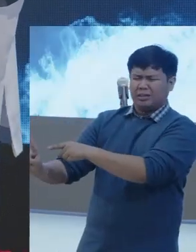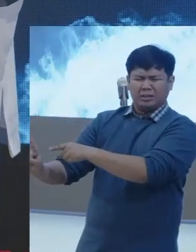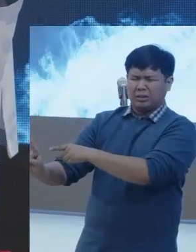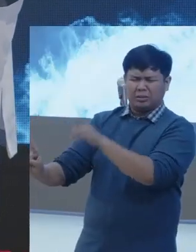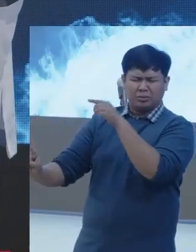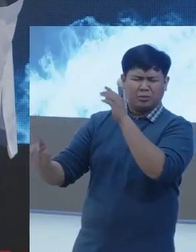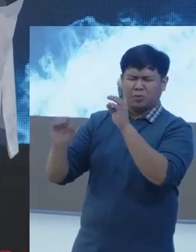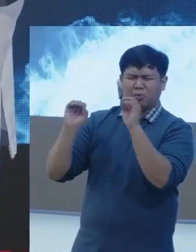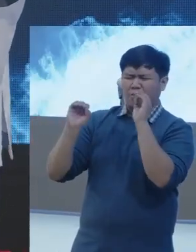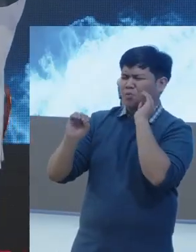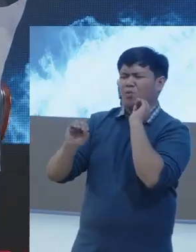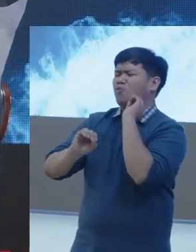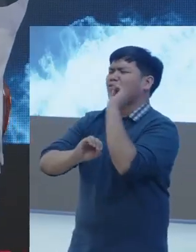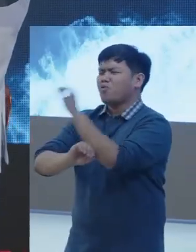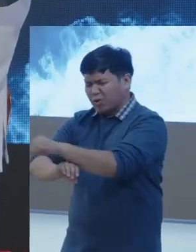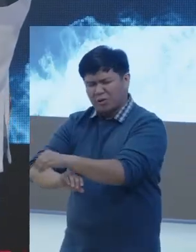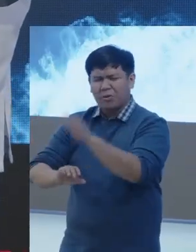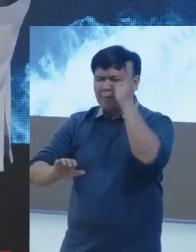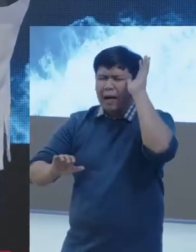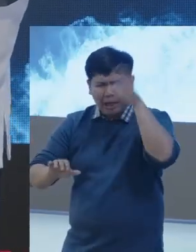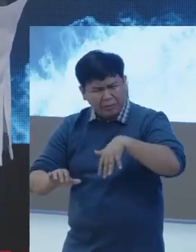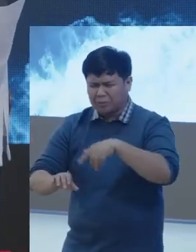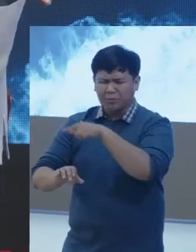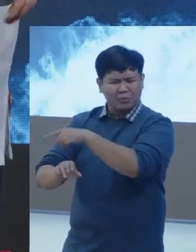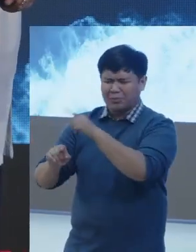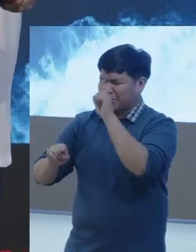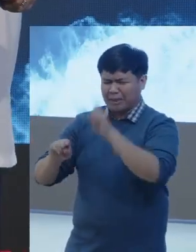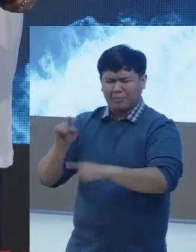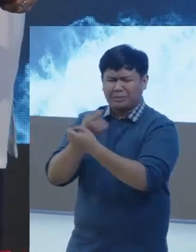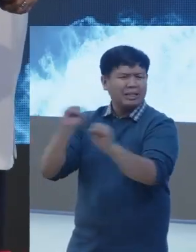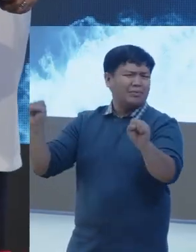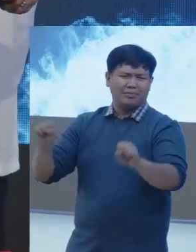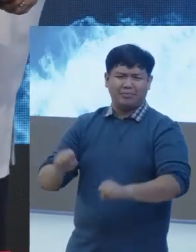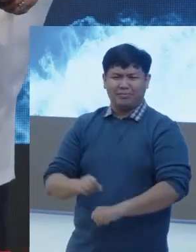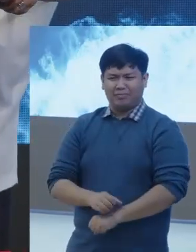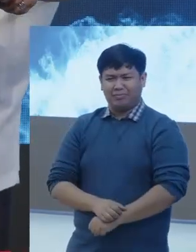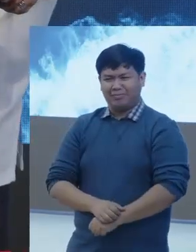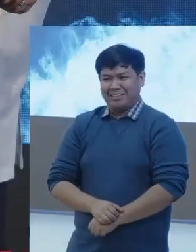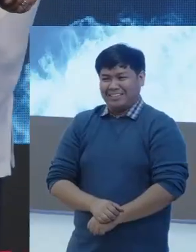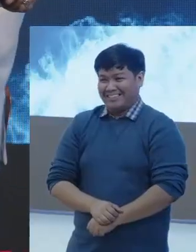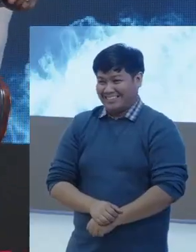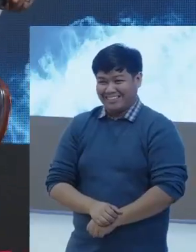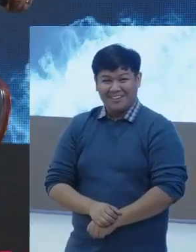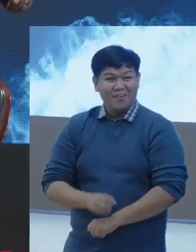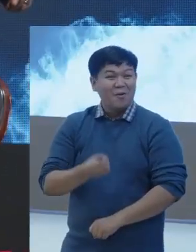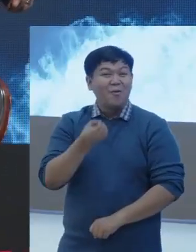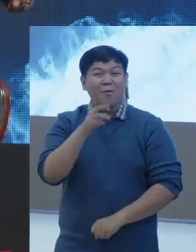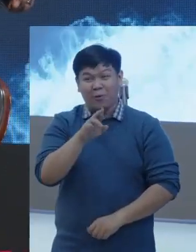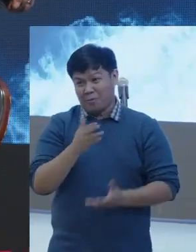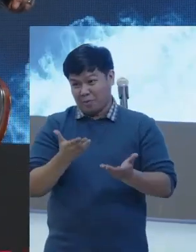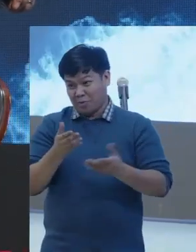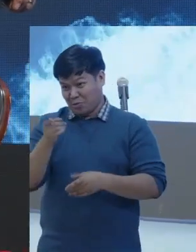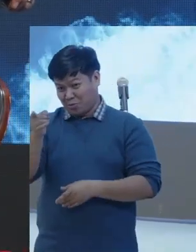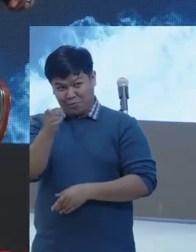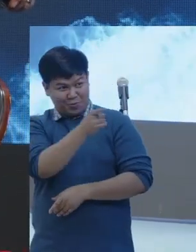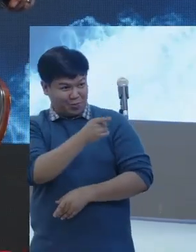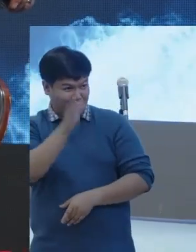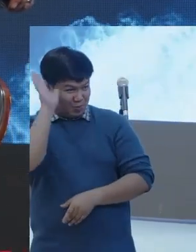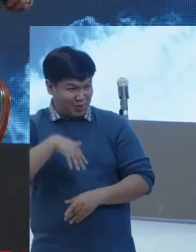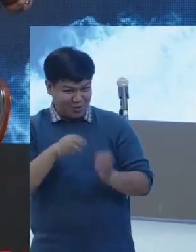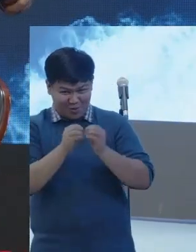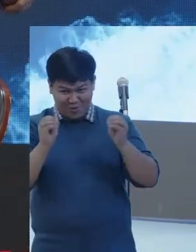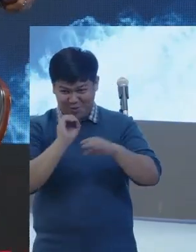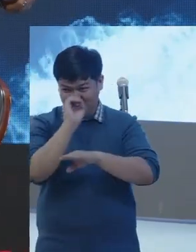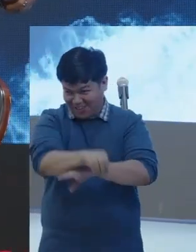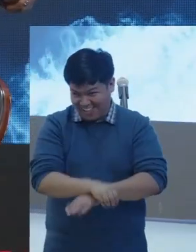manampalataya sa Panginoon? O di kaya, kayo mismo na naririto ngayon at natitiyak nyo